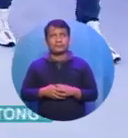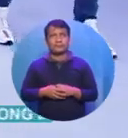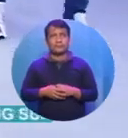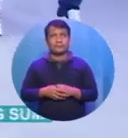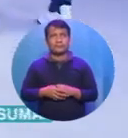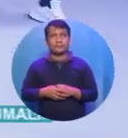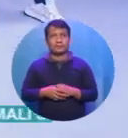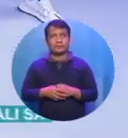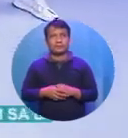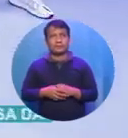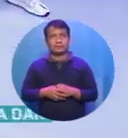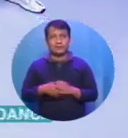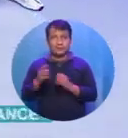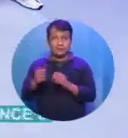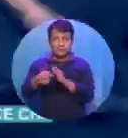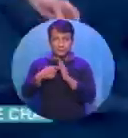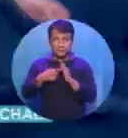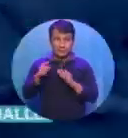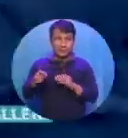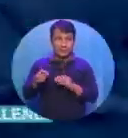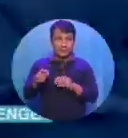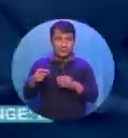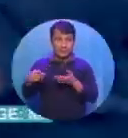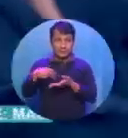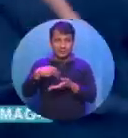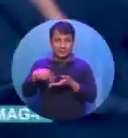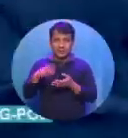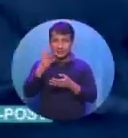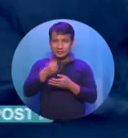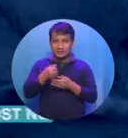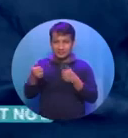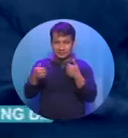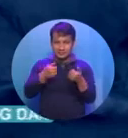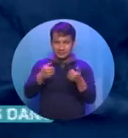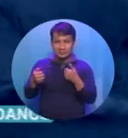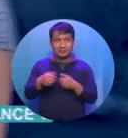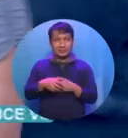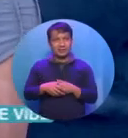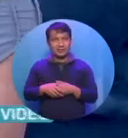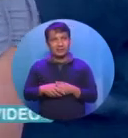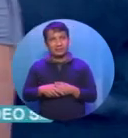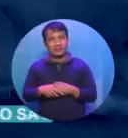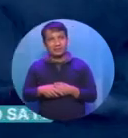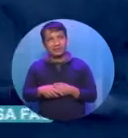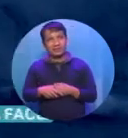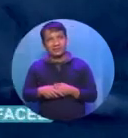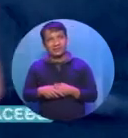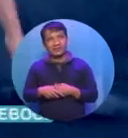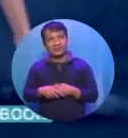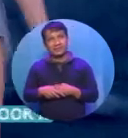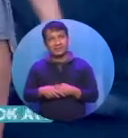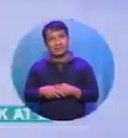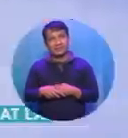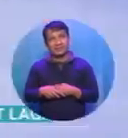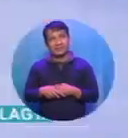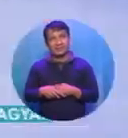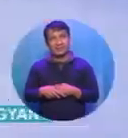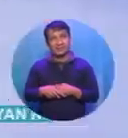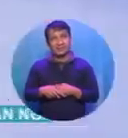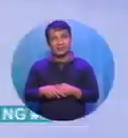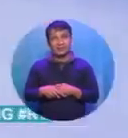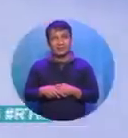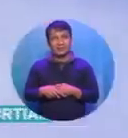request lang ni Nelson. Showdown kayong dalawa. Tingnan natin kung sino mananalo sa inyo. At may premyo. O, sino naman para